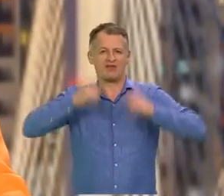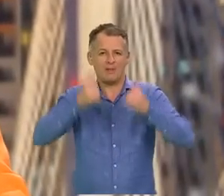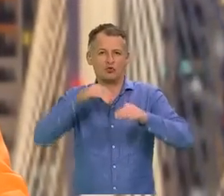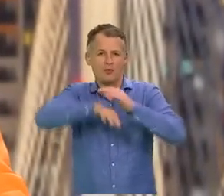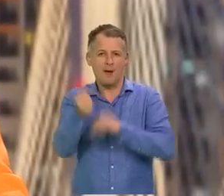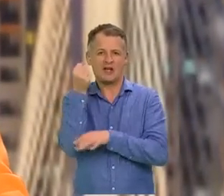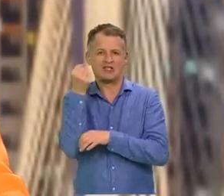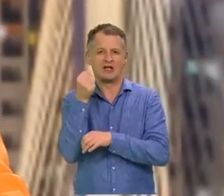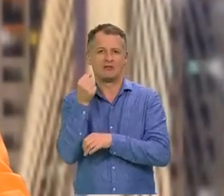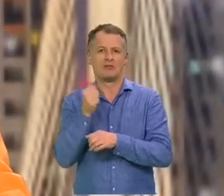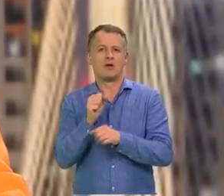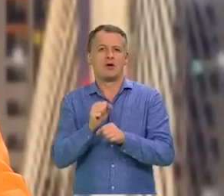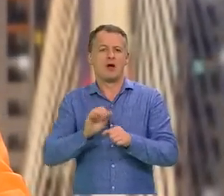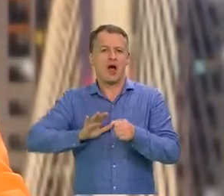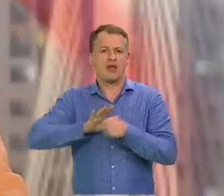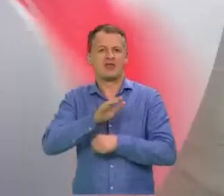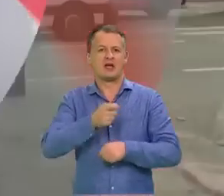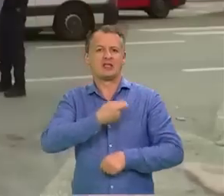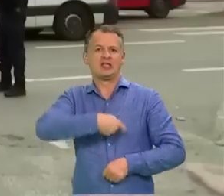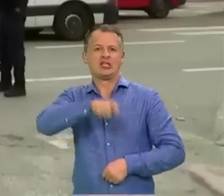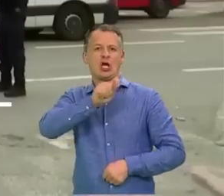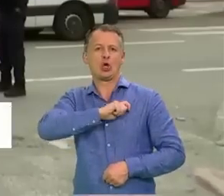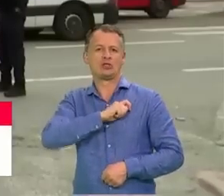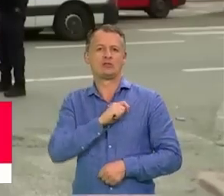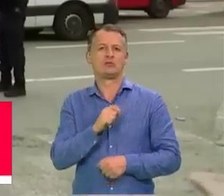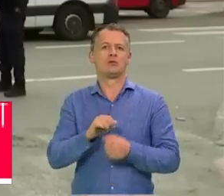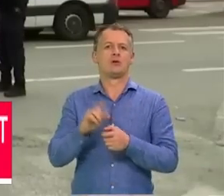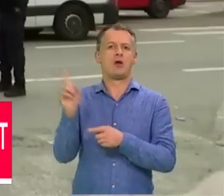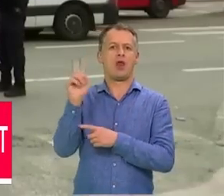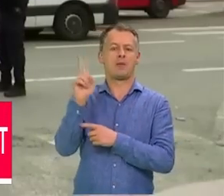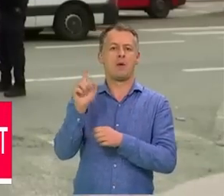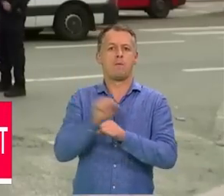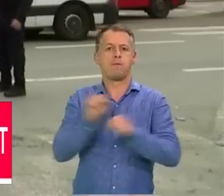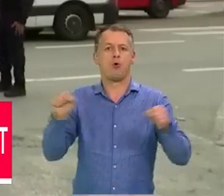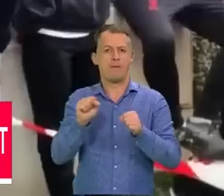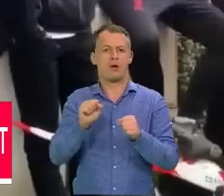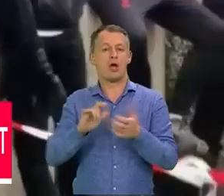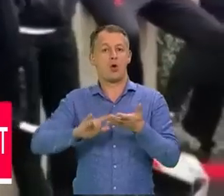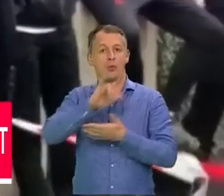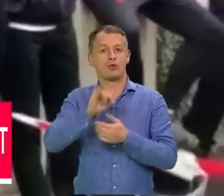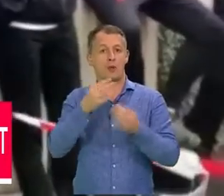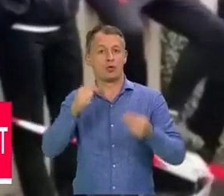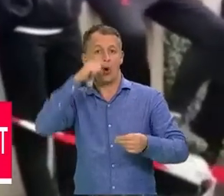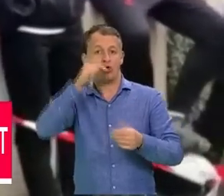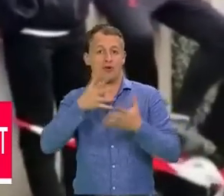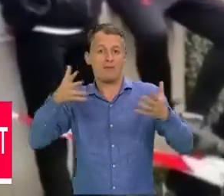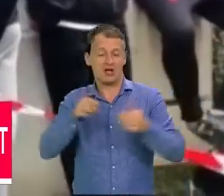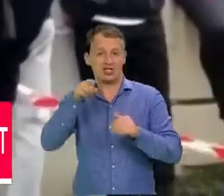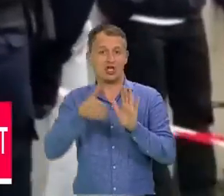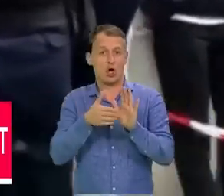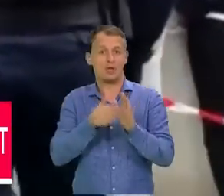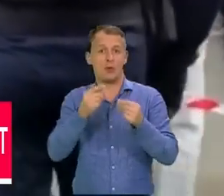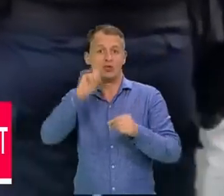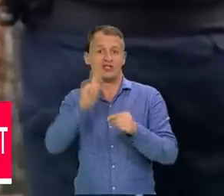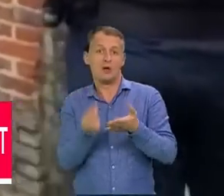Europa trăiește acum sub amenințarea atentatelor teroriste. Sunt alerte cu bombă din nou pe aeroporturi și în mai multe orașe mari. În aceste condiții,